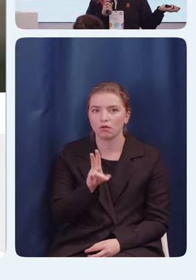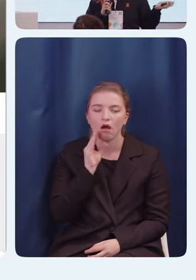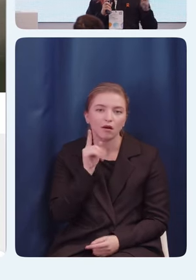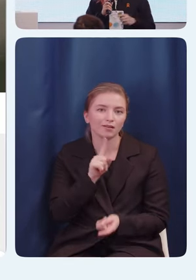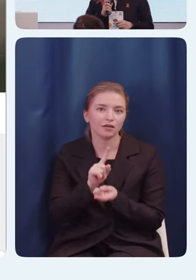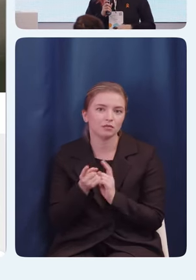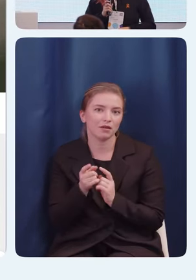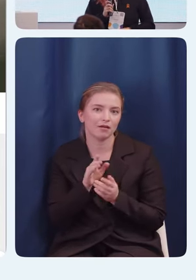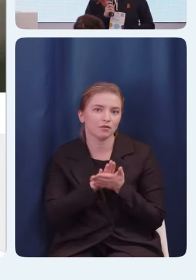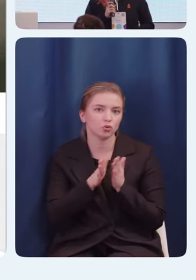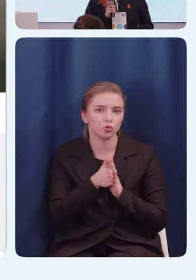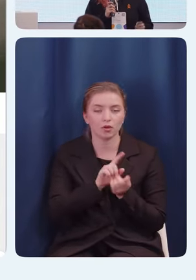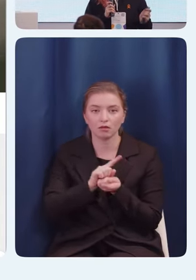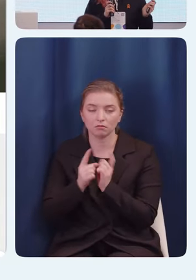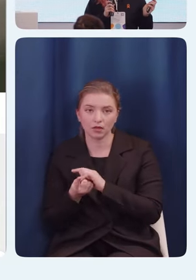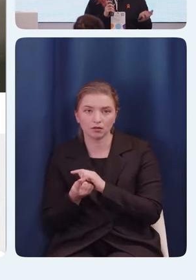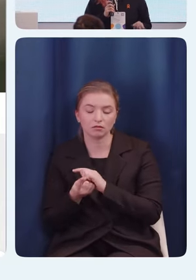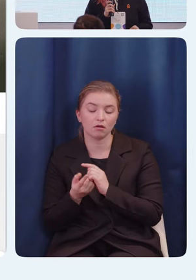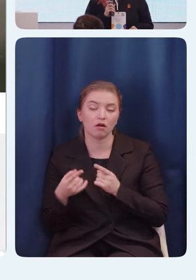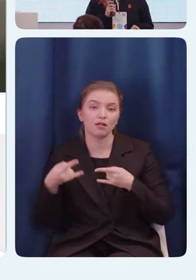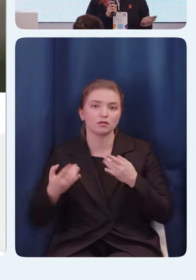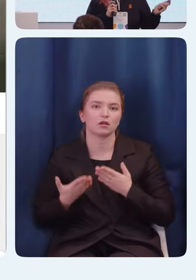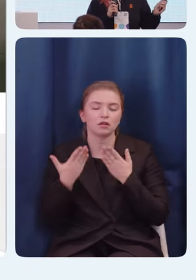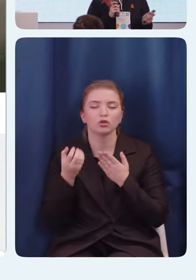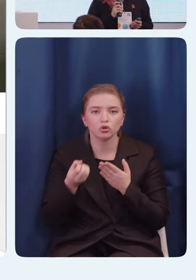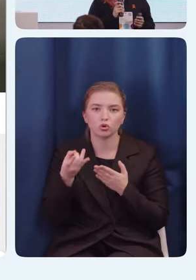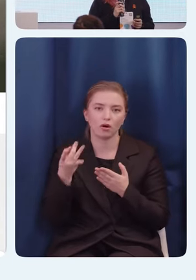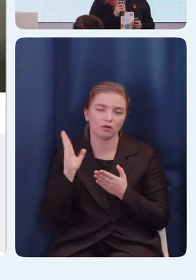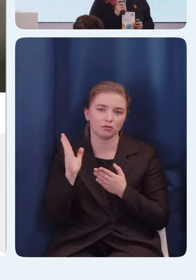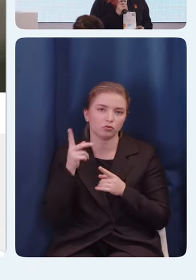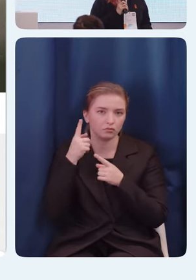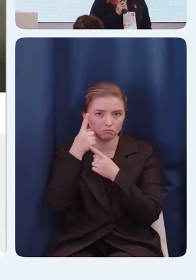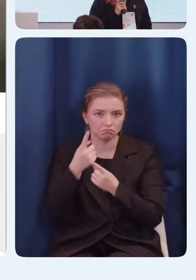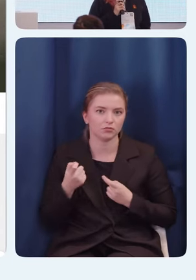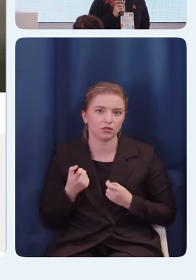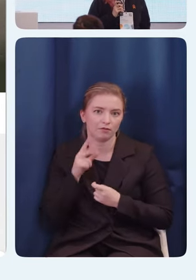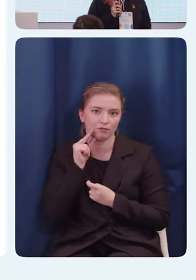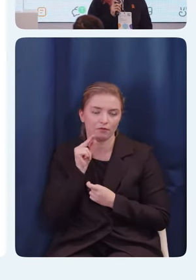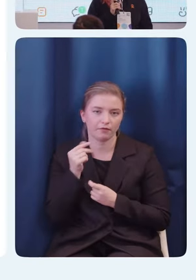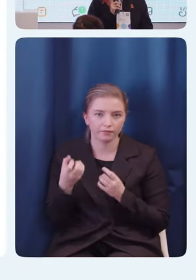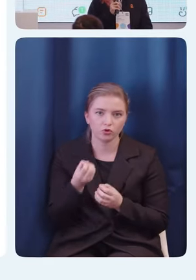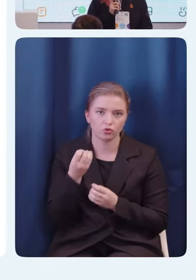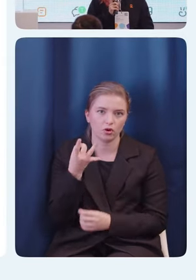будет переозвучивать кнопку еще раз с правильным новым состоянием.